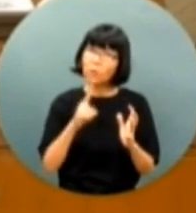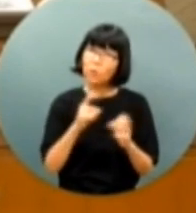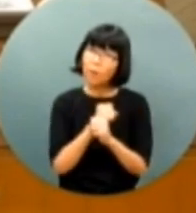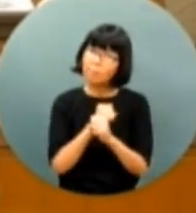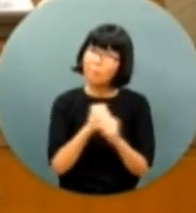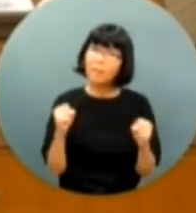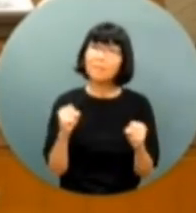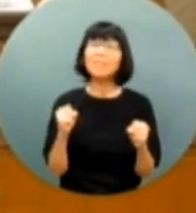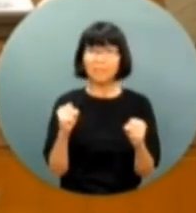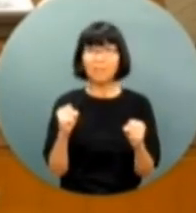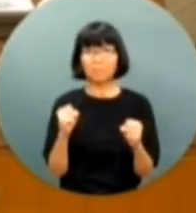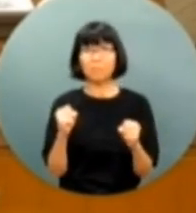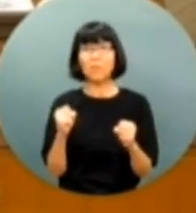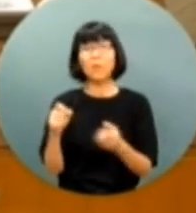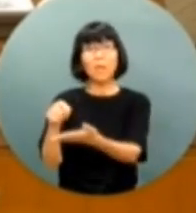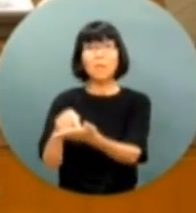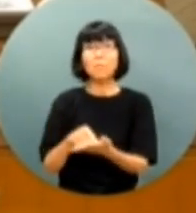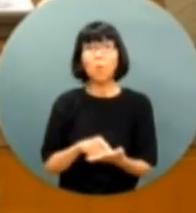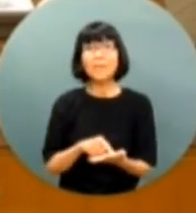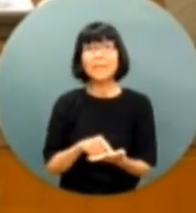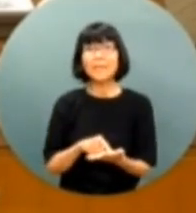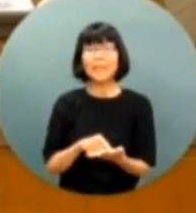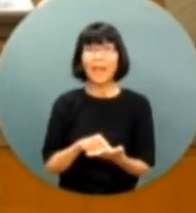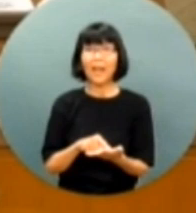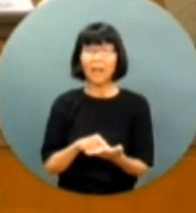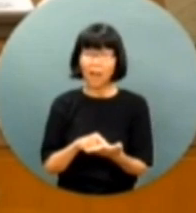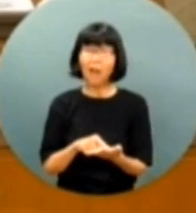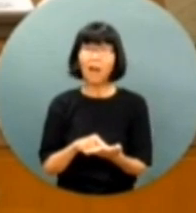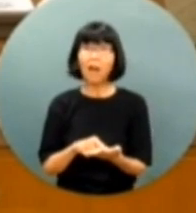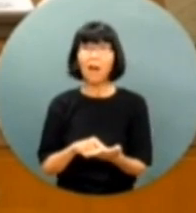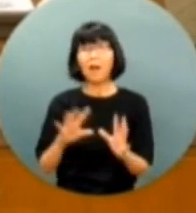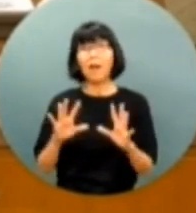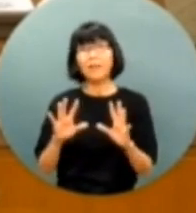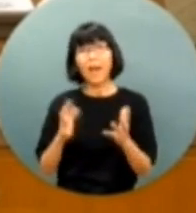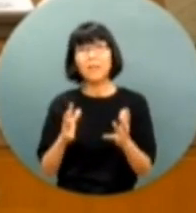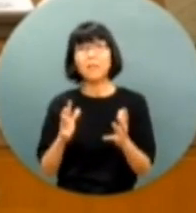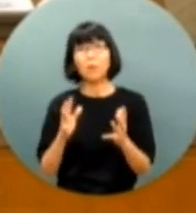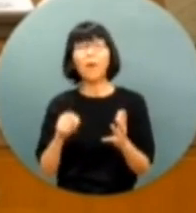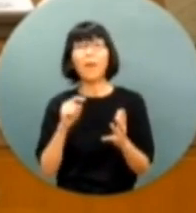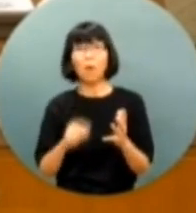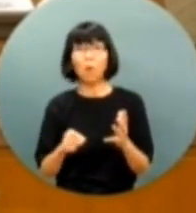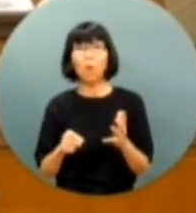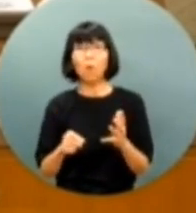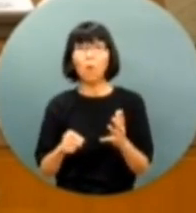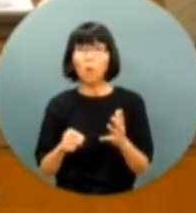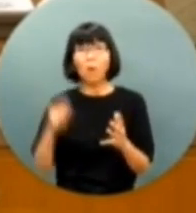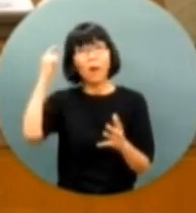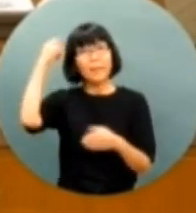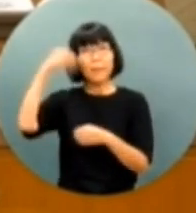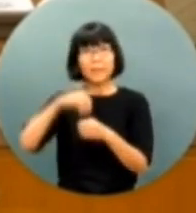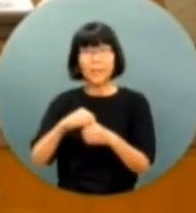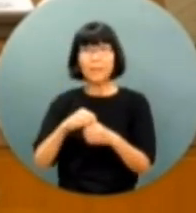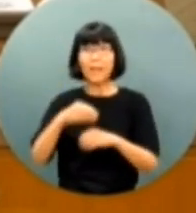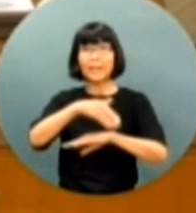育現場から本申し出と同志の指摘がなかったことを県は重く受け止め、以下のような施策を取るべきと考える。